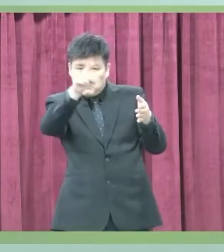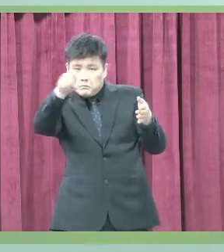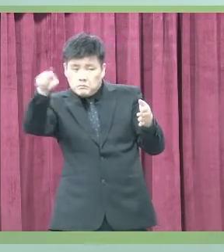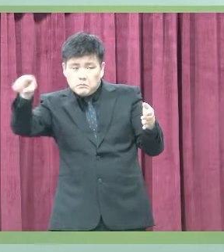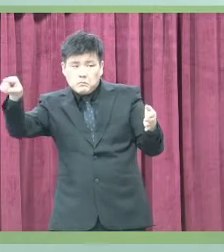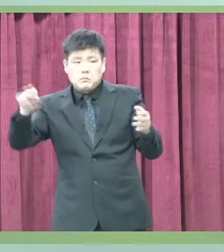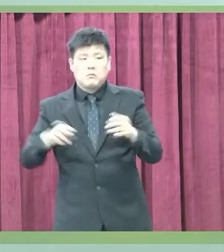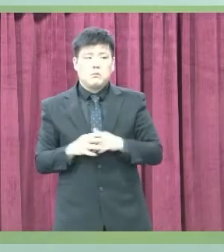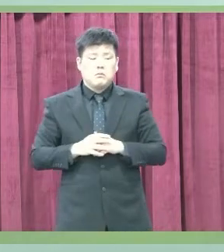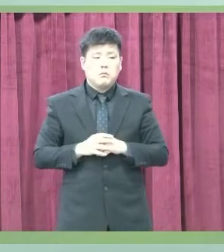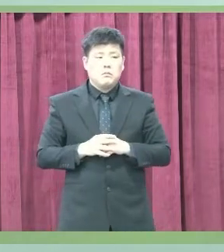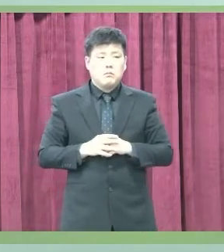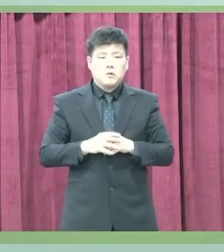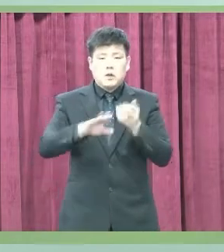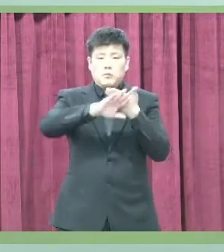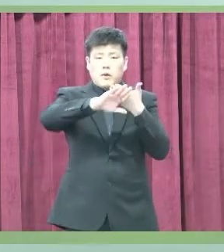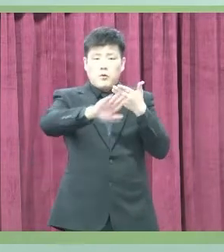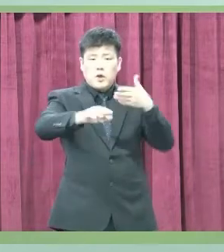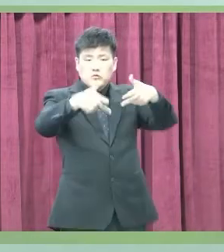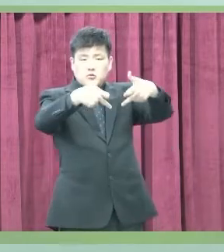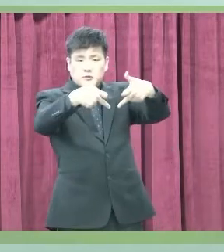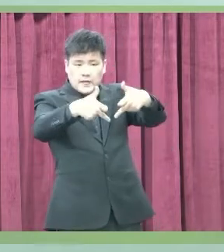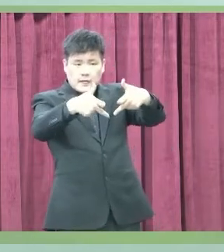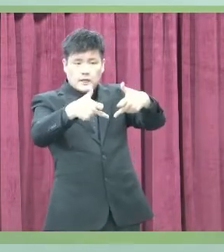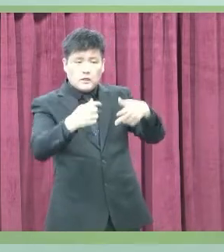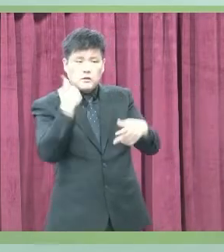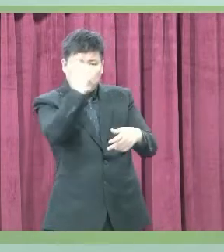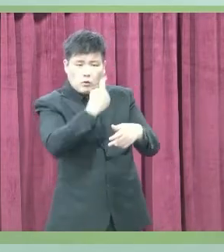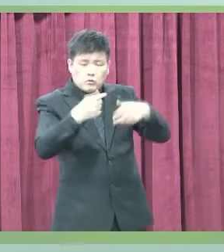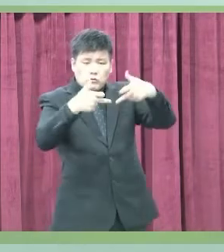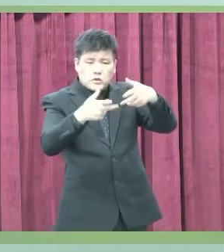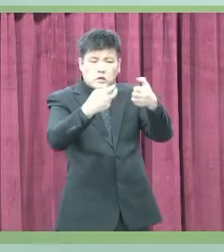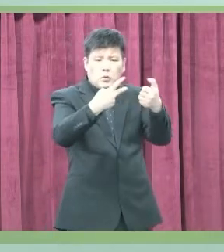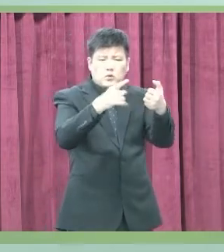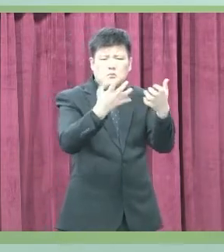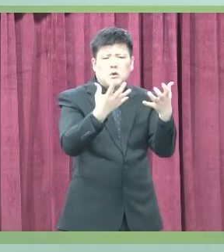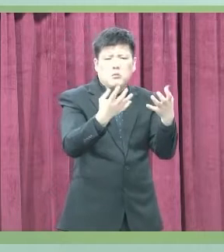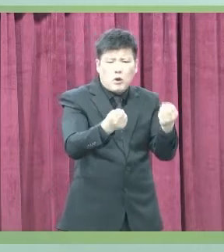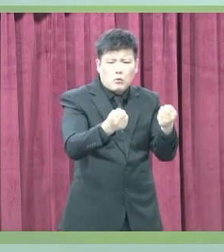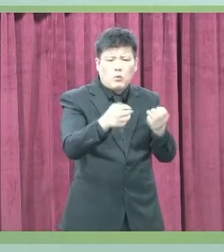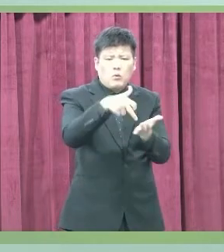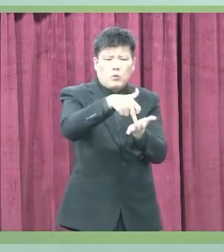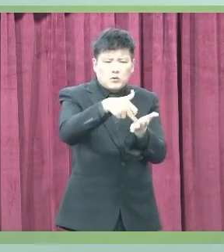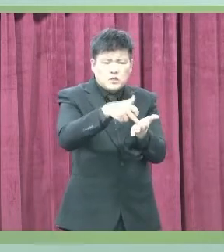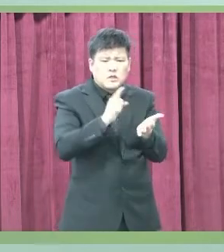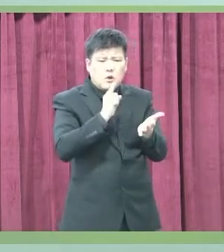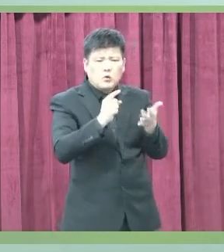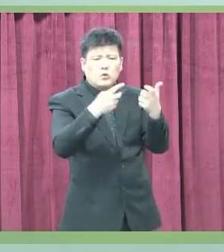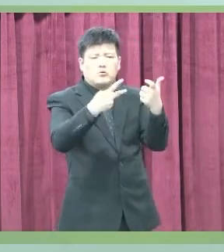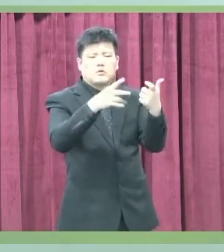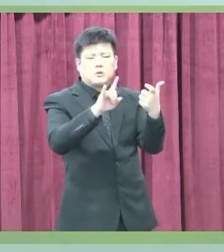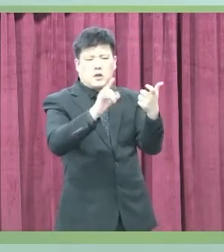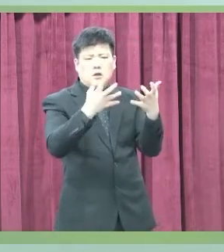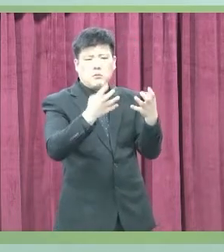그다음에 보면은 특히 이제 외부 장애 같은 경우는 안면 장애는 50대가 많고 그다음에 지체하고 언어는 60대가 가장